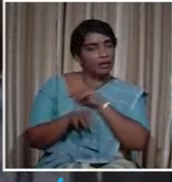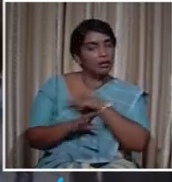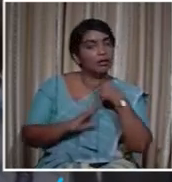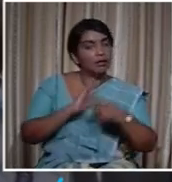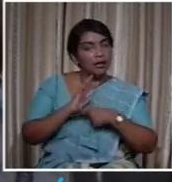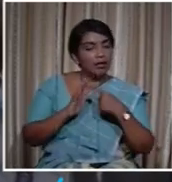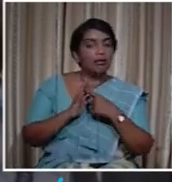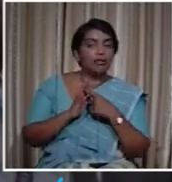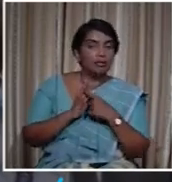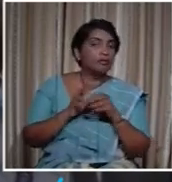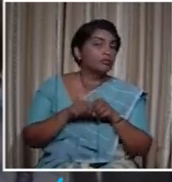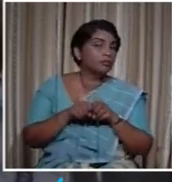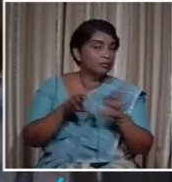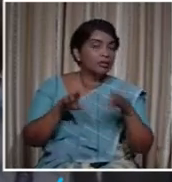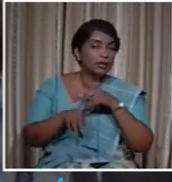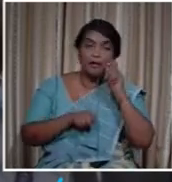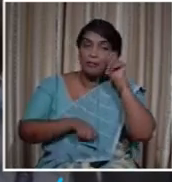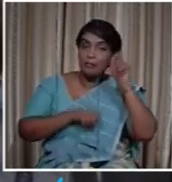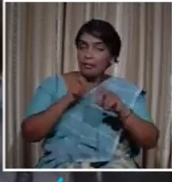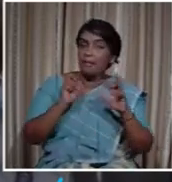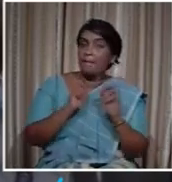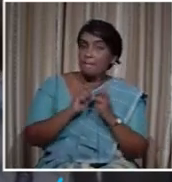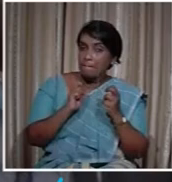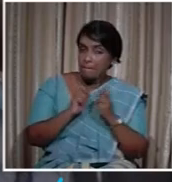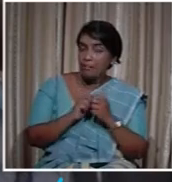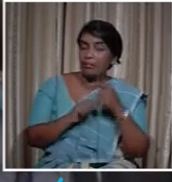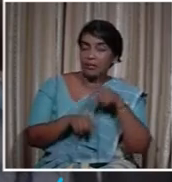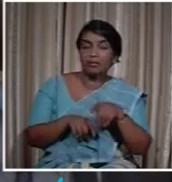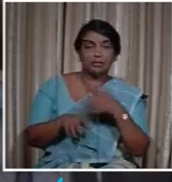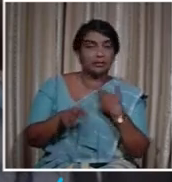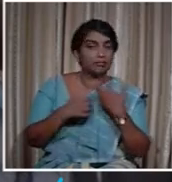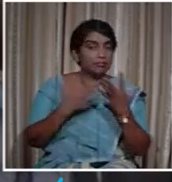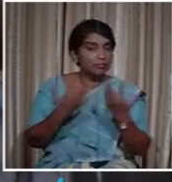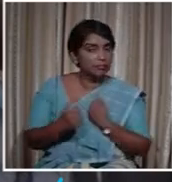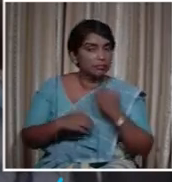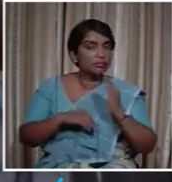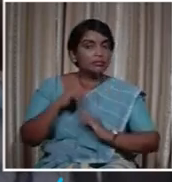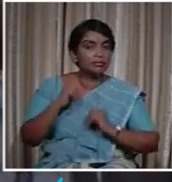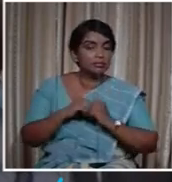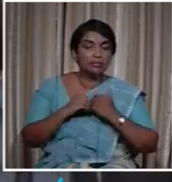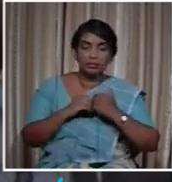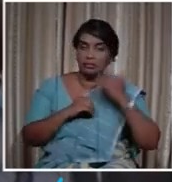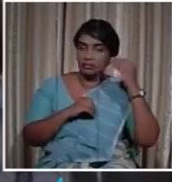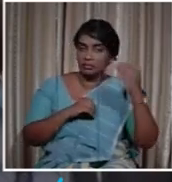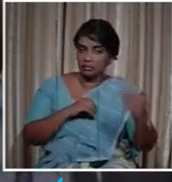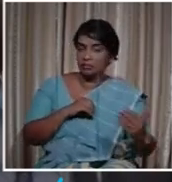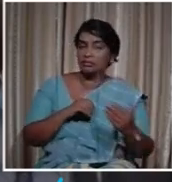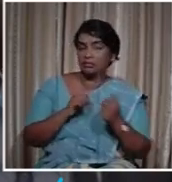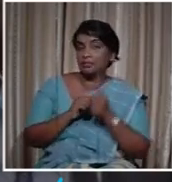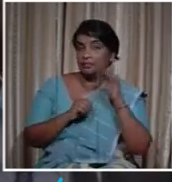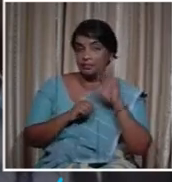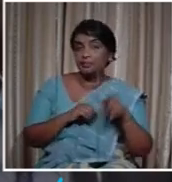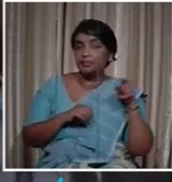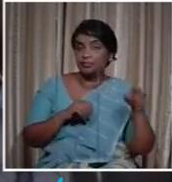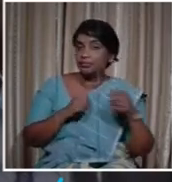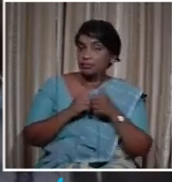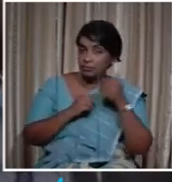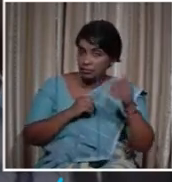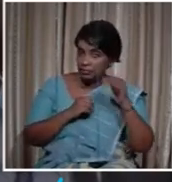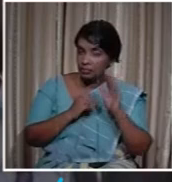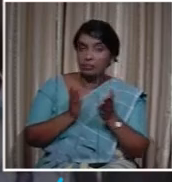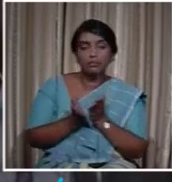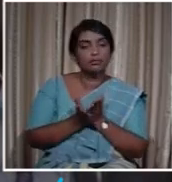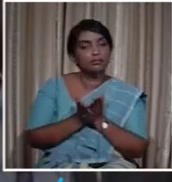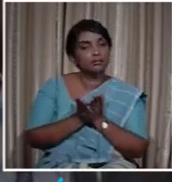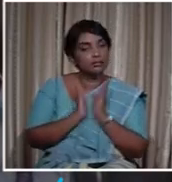போயிருக்கின்ற இனப்பிரச்சனைக்கு ஒரு தீர்வை காண நீங்கள் முதலிலே முன்வர வேண்டும். அவ்வாறு வருகிற பொழுதுதான் பாரதத்தினுடைய உதவியும் பாரத